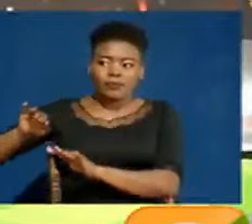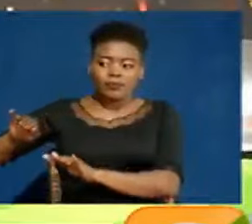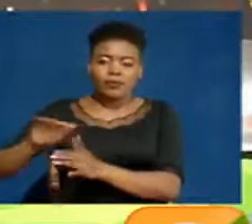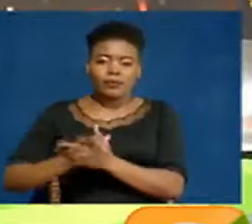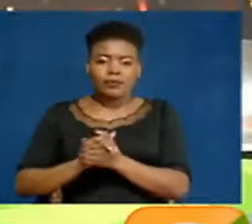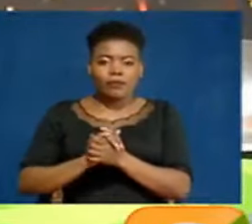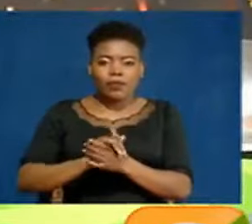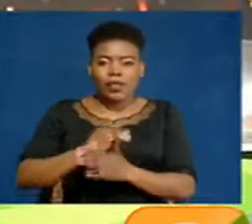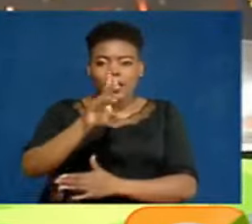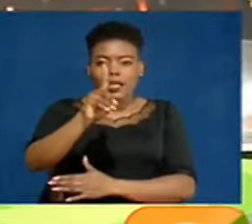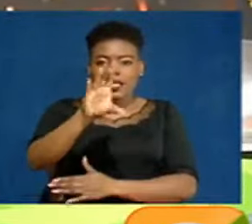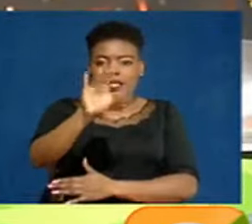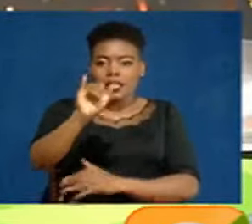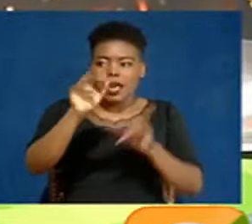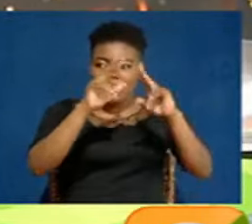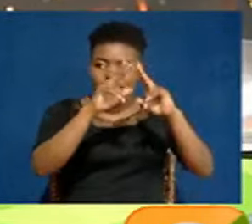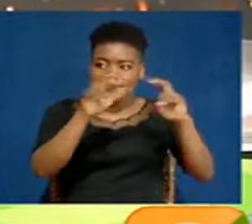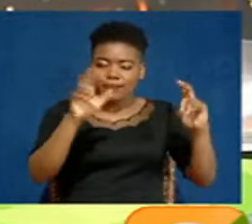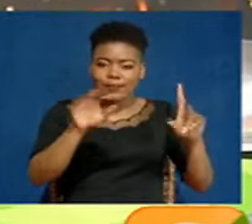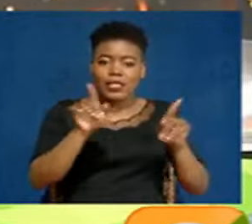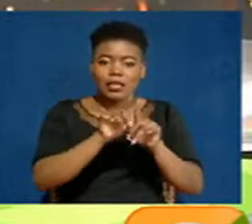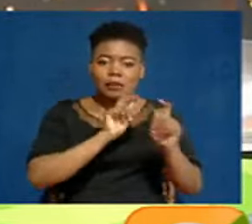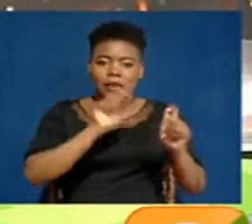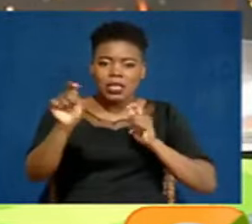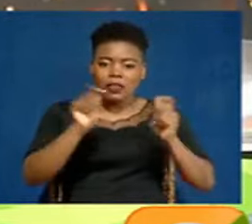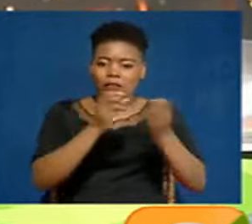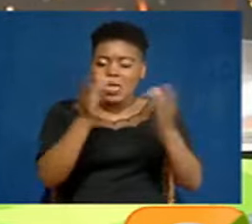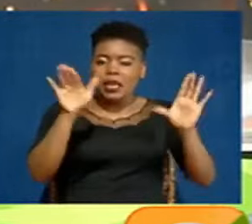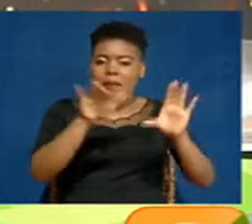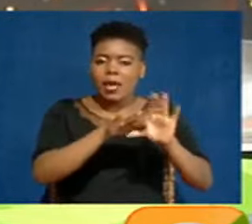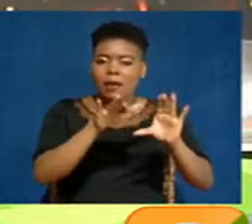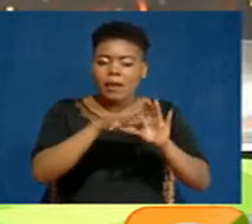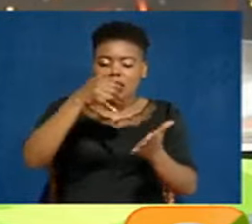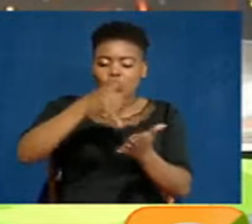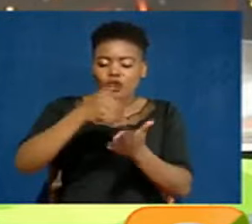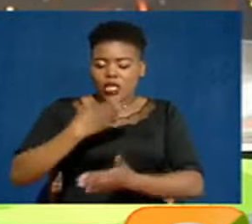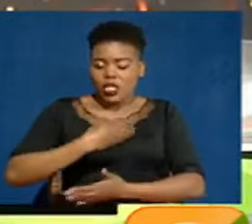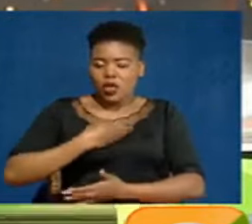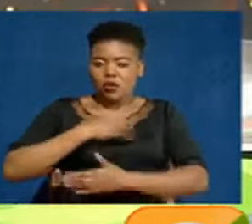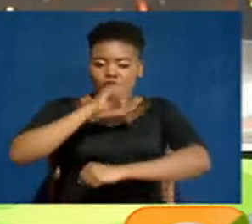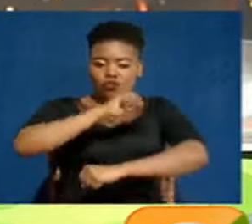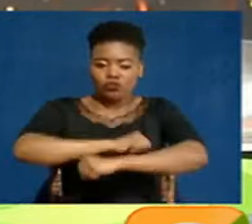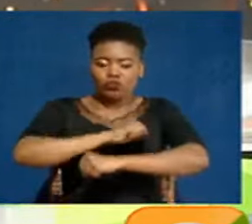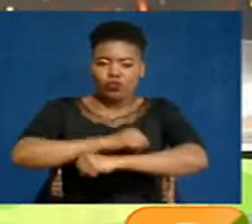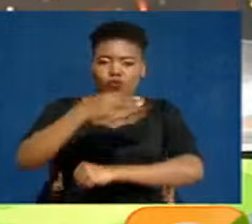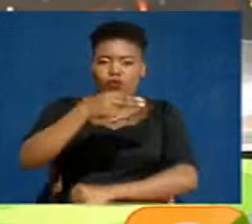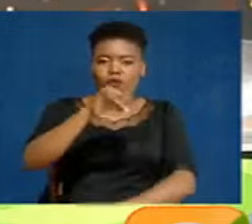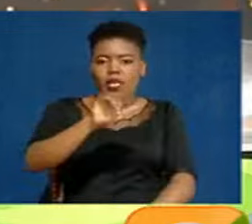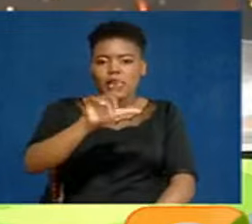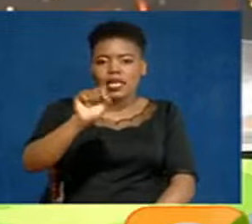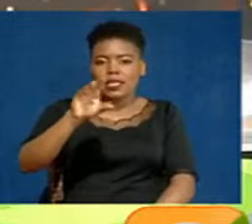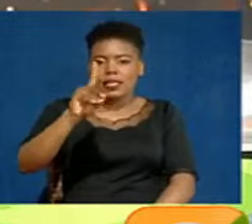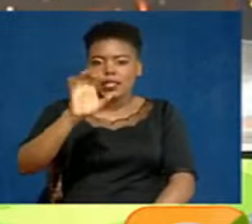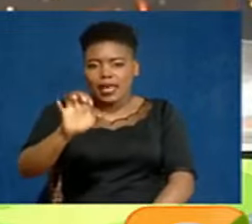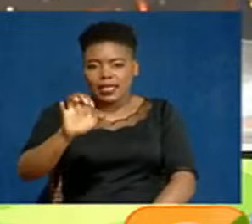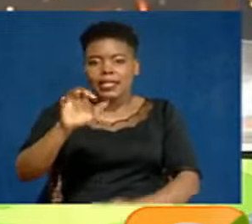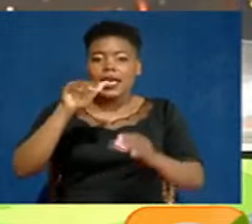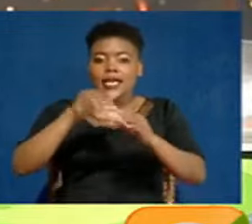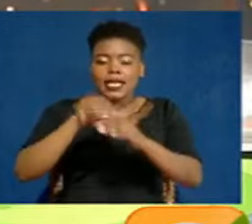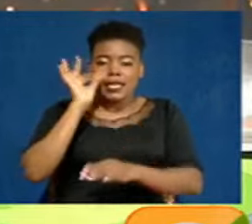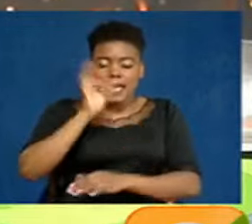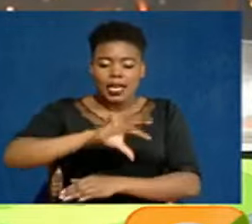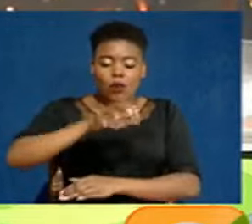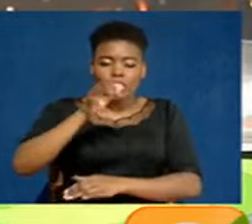Maafisa wa upelelezi wananuia kuwahoji watu kadhaa akiwemo mmiliki wa shule ya Hillside Ndarasha na wafanyikazi wake kufuatia mkasa wa